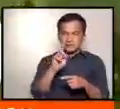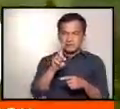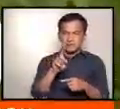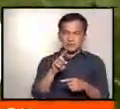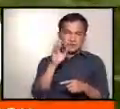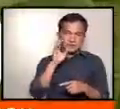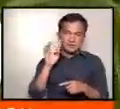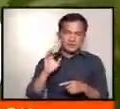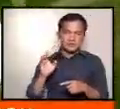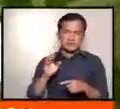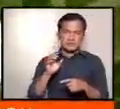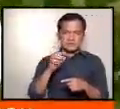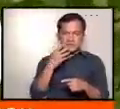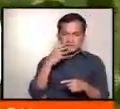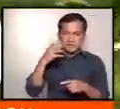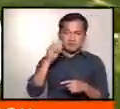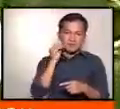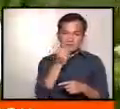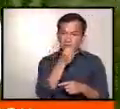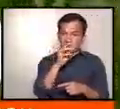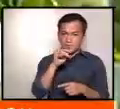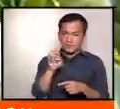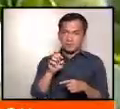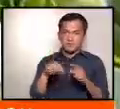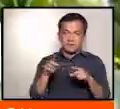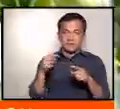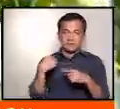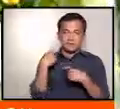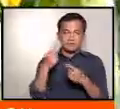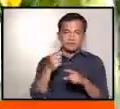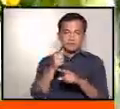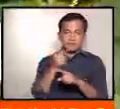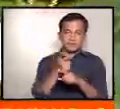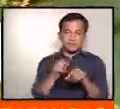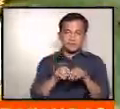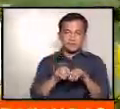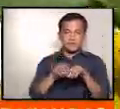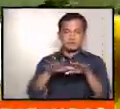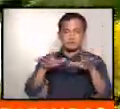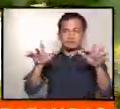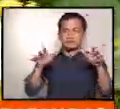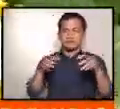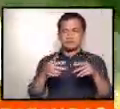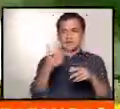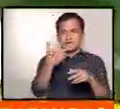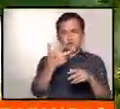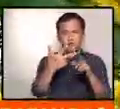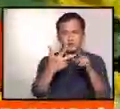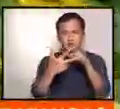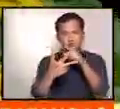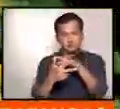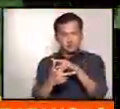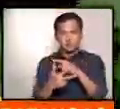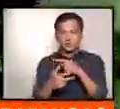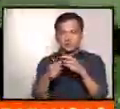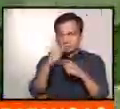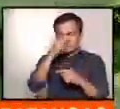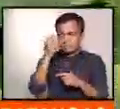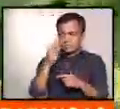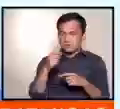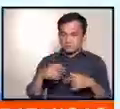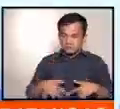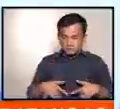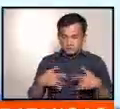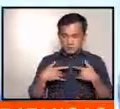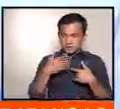nakaka-amaze na sunflower maze. Pero pagdating ng Abril, in full bloom na ang tatlong giant maze rito. Because of the life